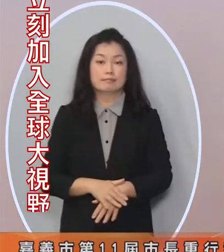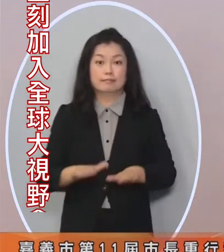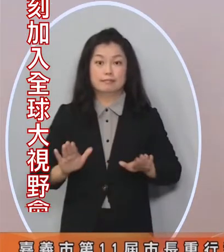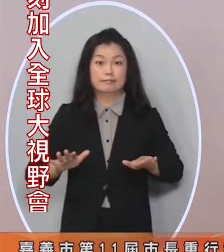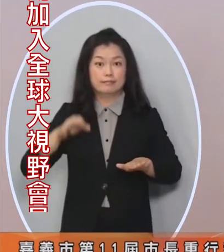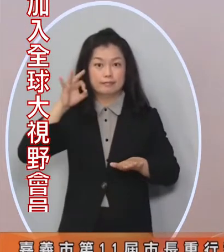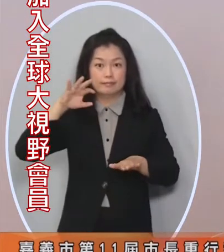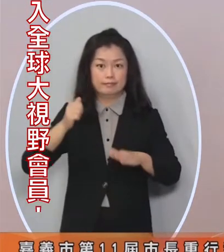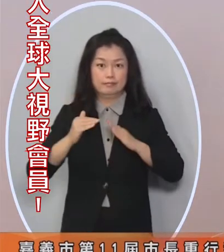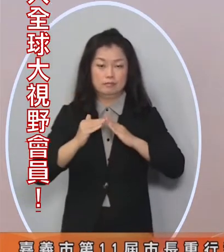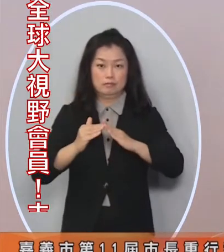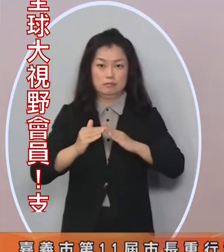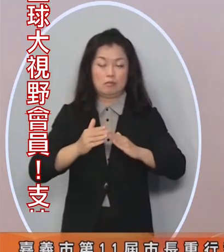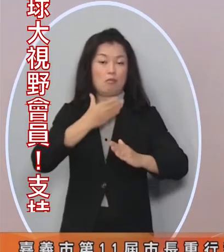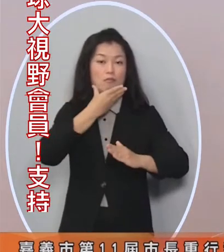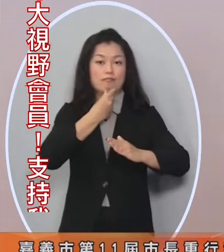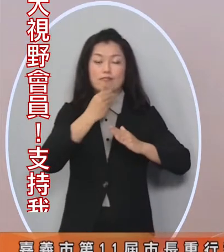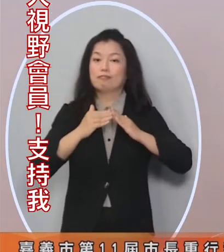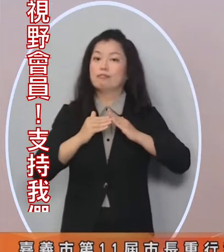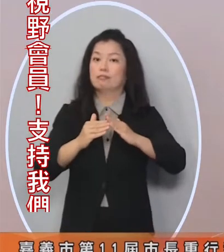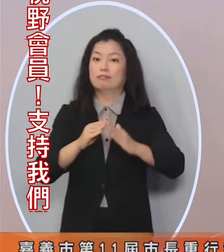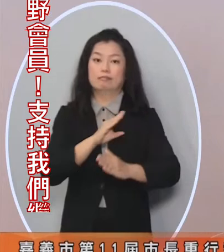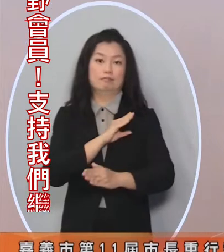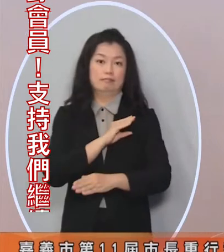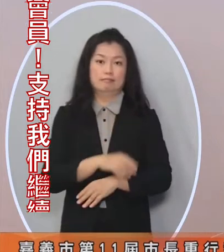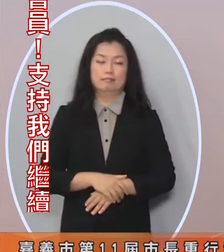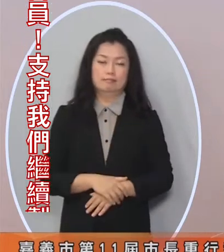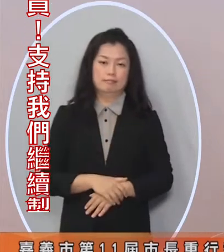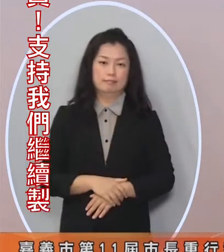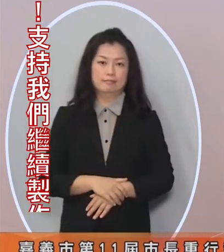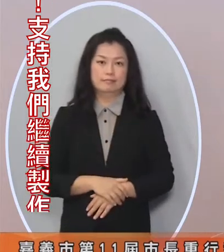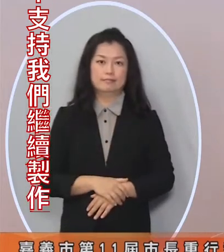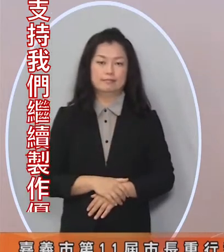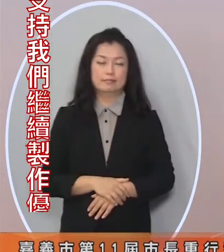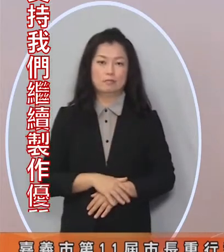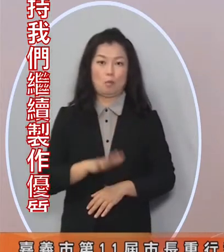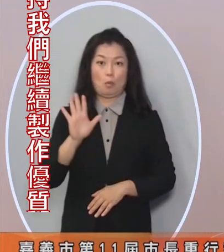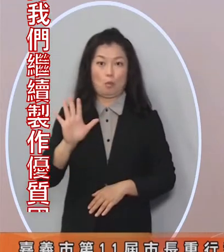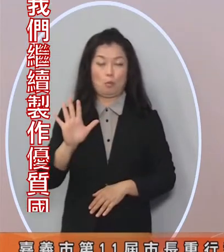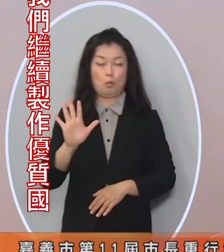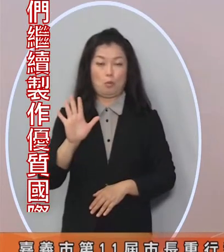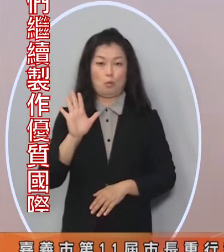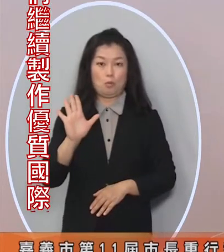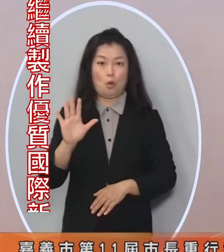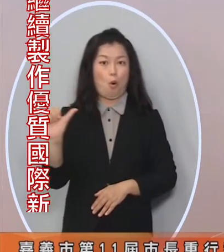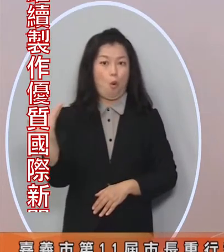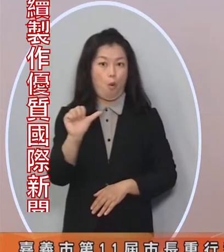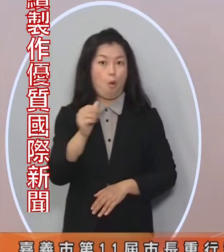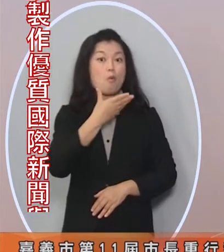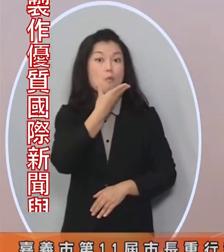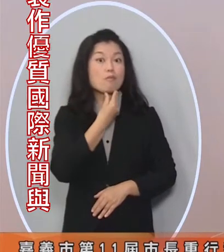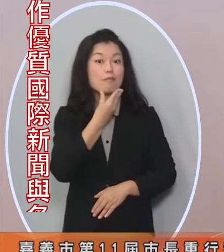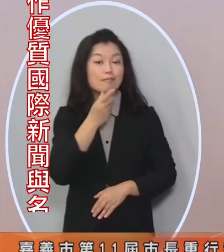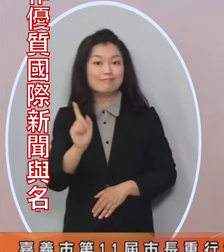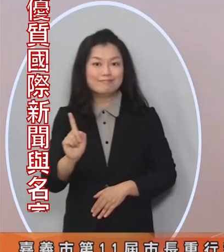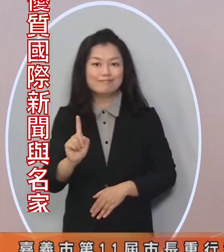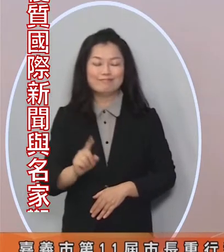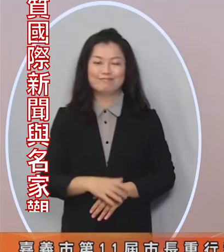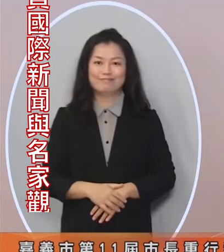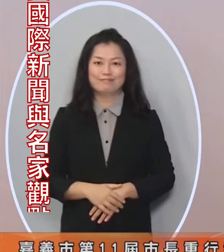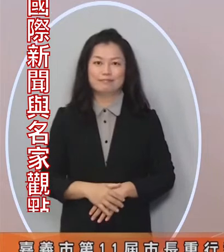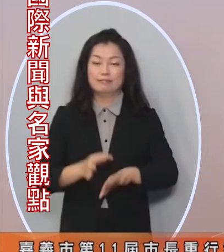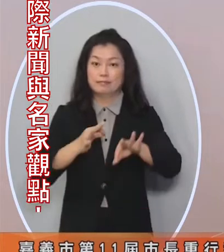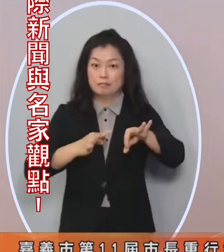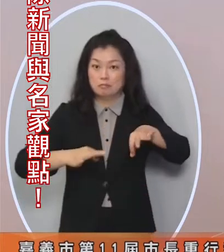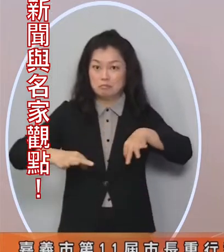区正是一个幸福城市。我们有五大幸福的进行式，经济是一个